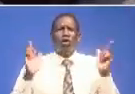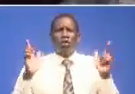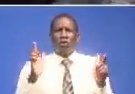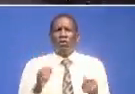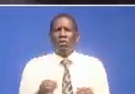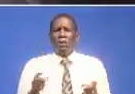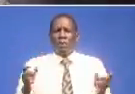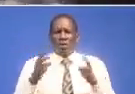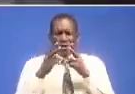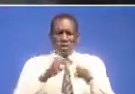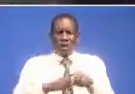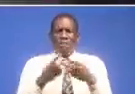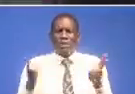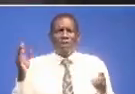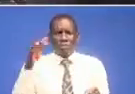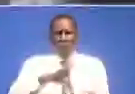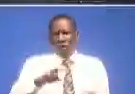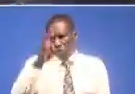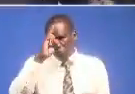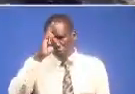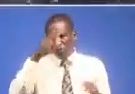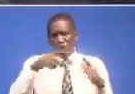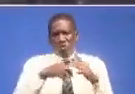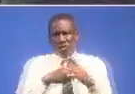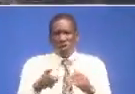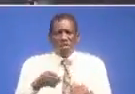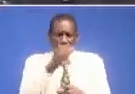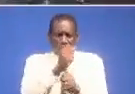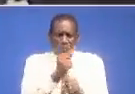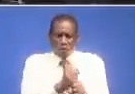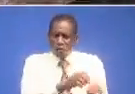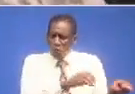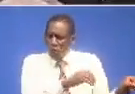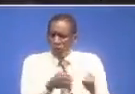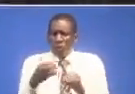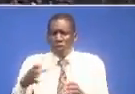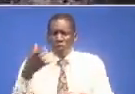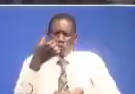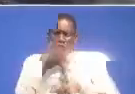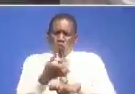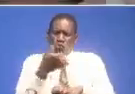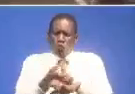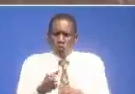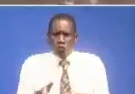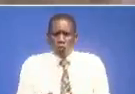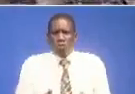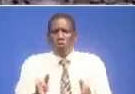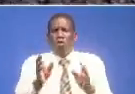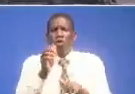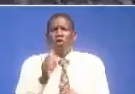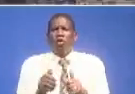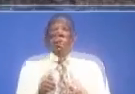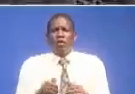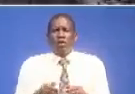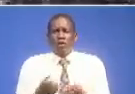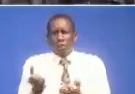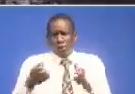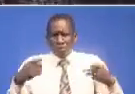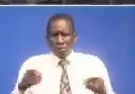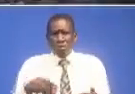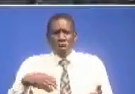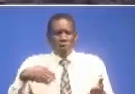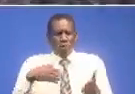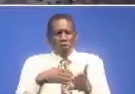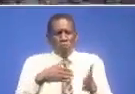Utulivu uliporejea, polisi wakaanza kibarua cha kuondoa mawe makubwa ambayo wauzaji hao walikuwa